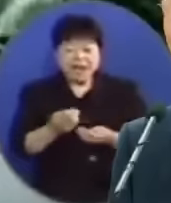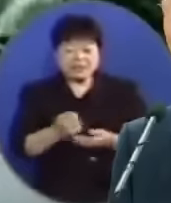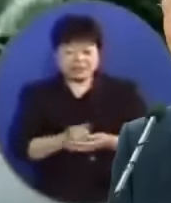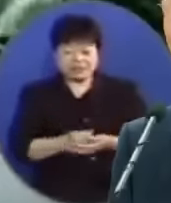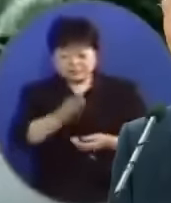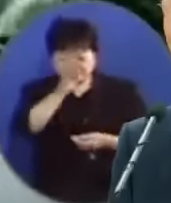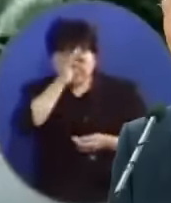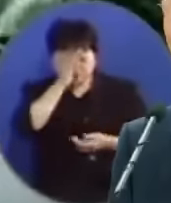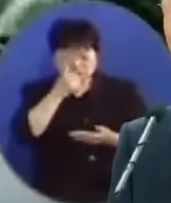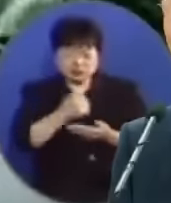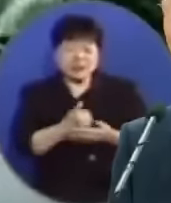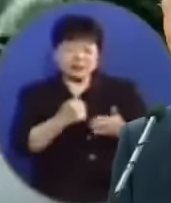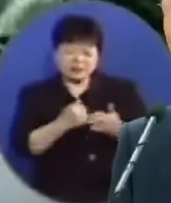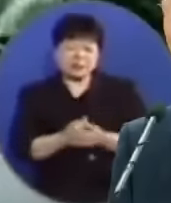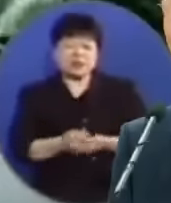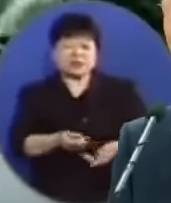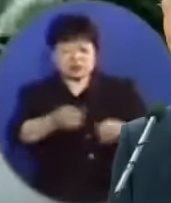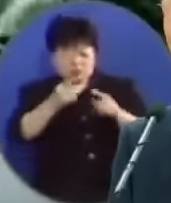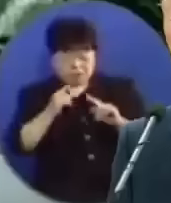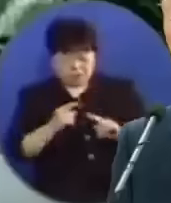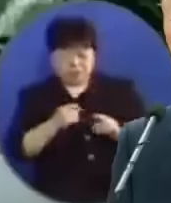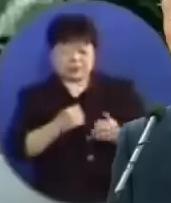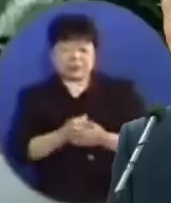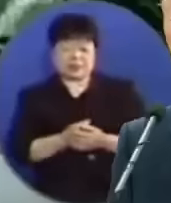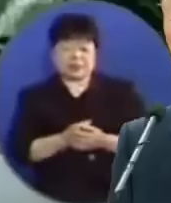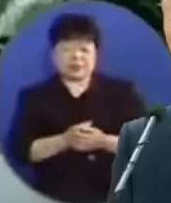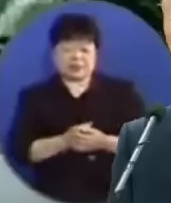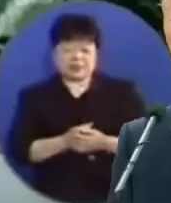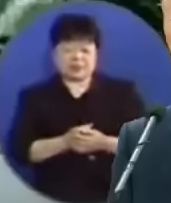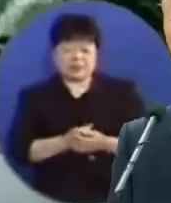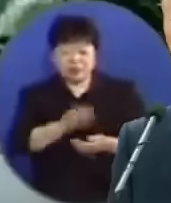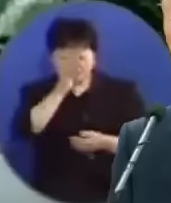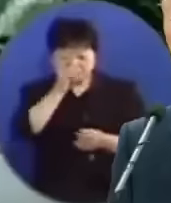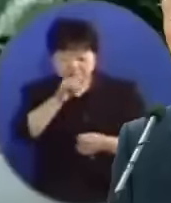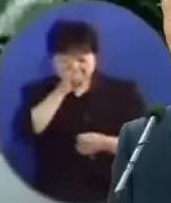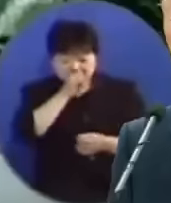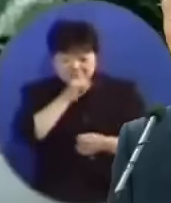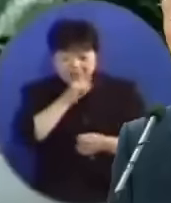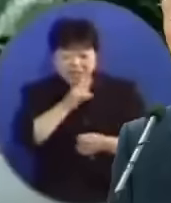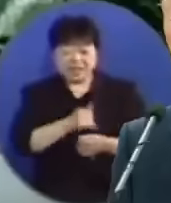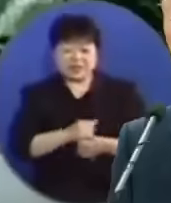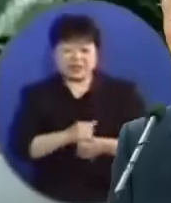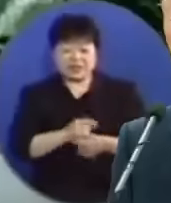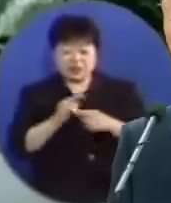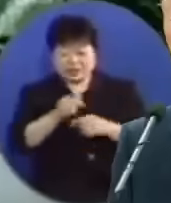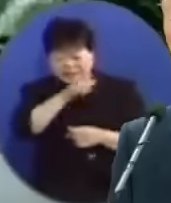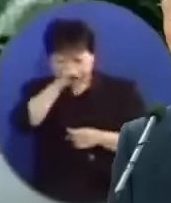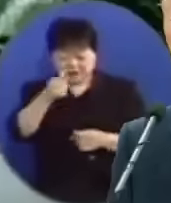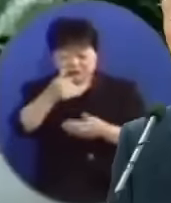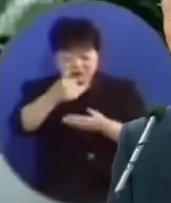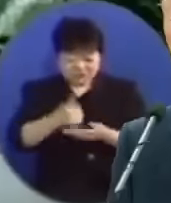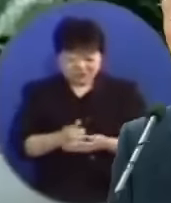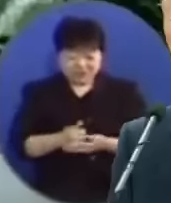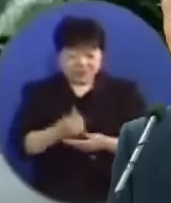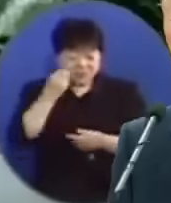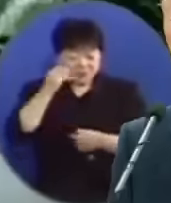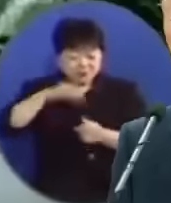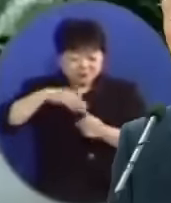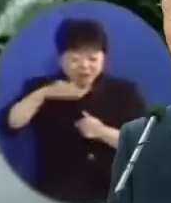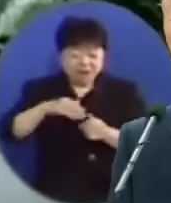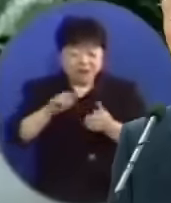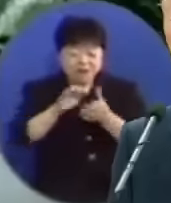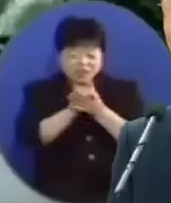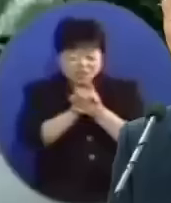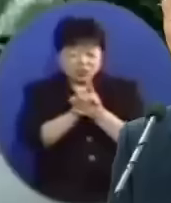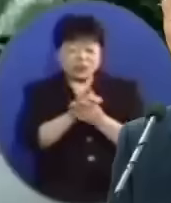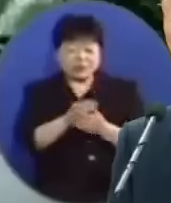대다수 죄의 뿌리를 가지고 있는 것입니다. 그렇기 때문에 너희 중에 병든 자가 있느냐, 저희는 교회 장로들을 처할 것이요 기름을 바르고 위하여